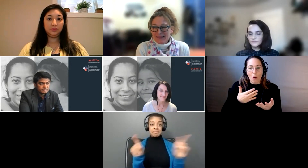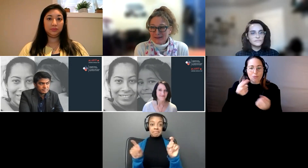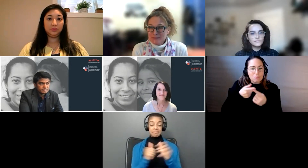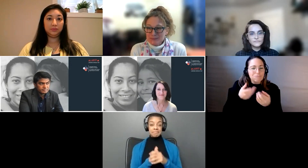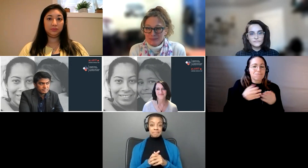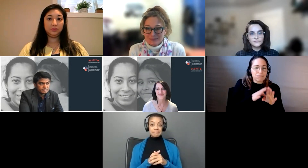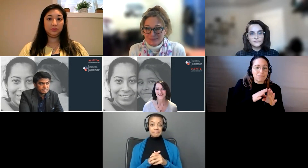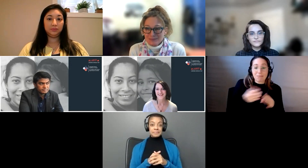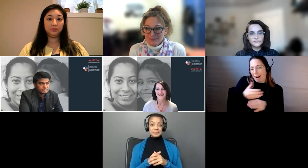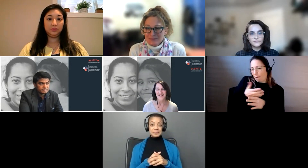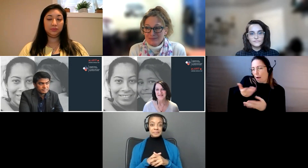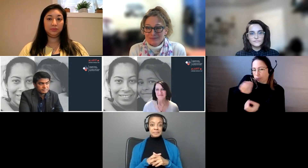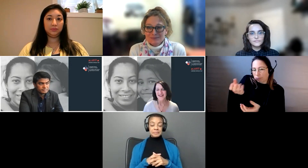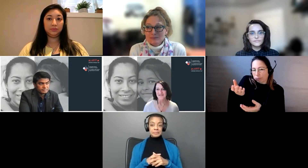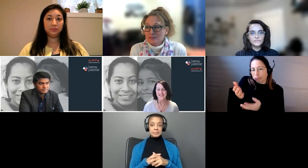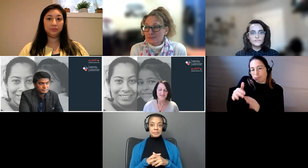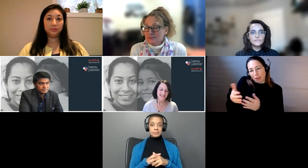soulever avant qu'on ferme?